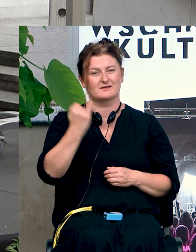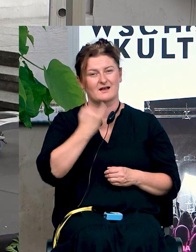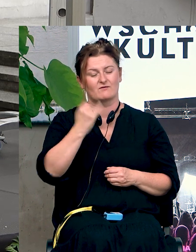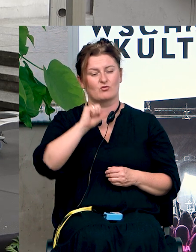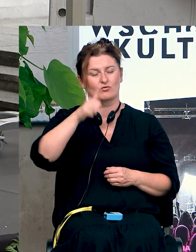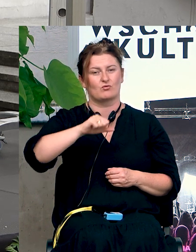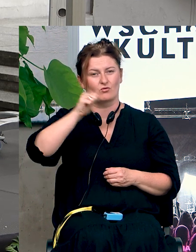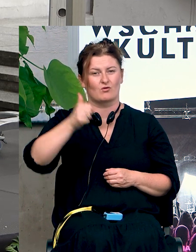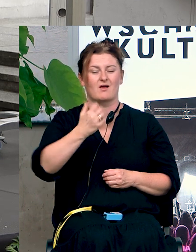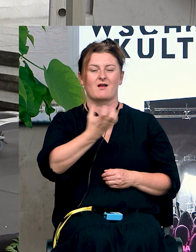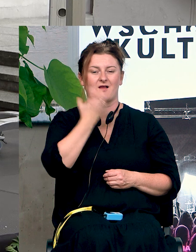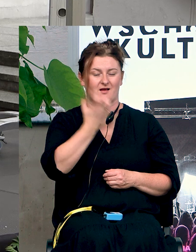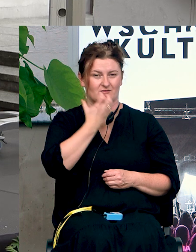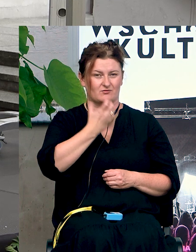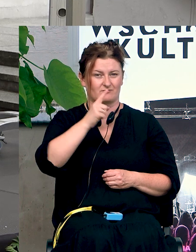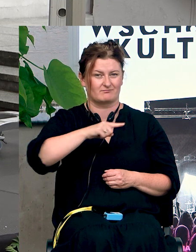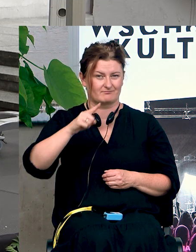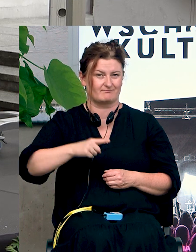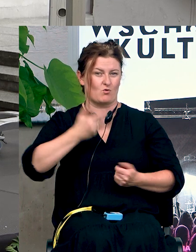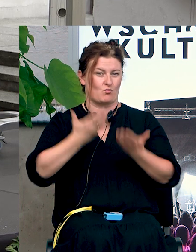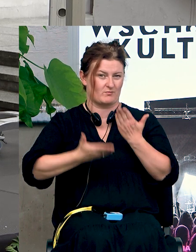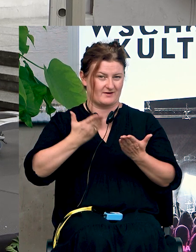w miesiącach letnich przez Lublin.